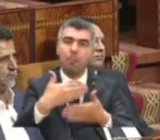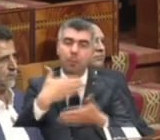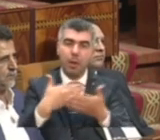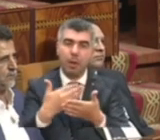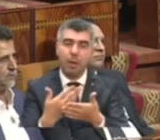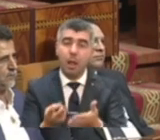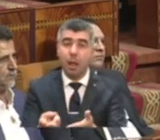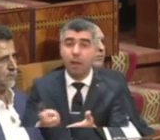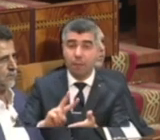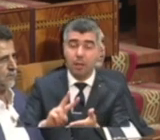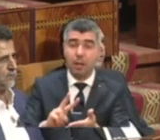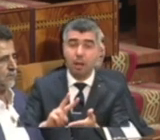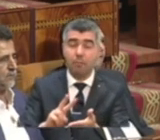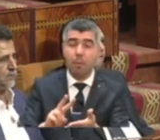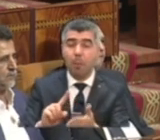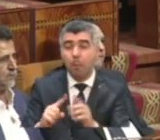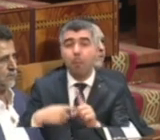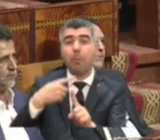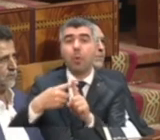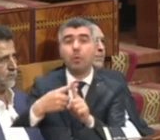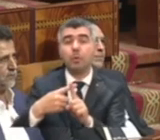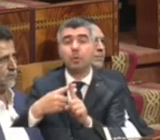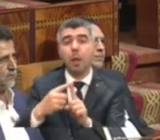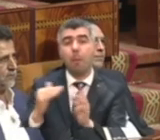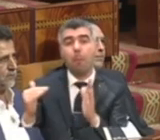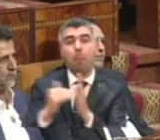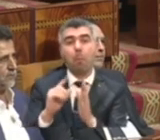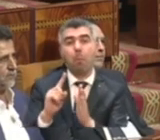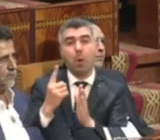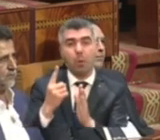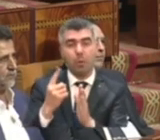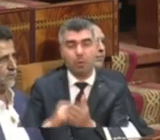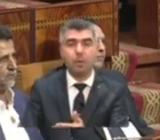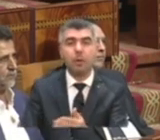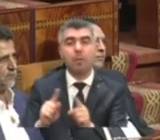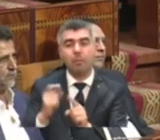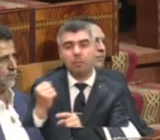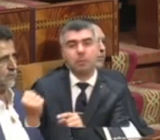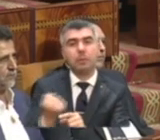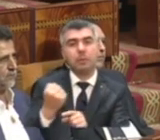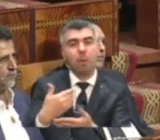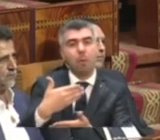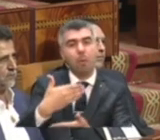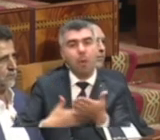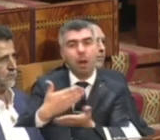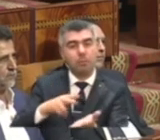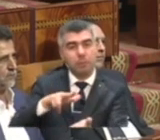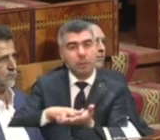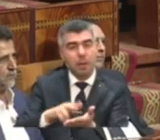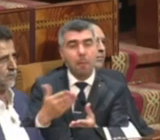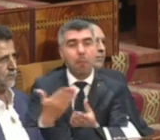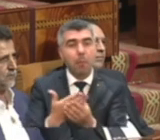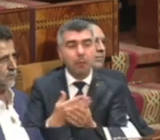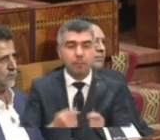درهم إلى أكثر من 10000 درهم. طول الأجال الذي يحصل فيها المواطن على رخصة البناء ابتداء من وضع الملف عند